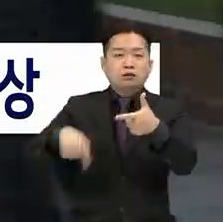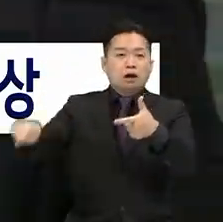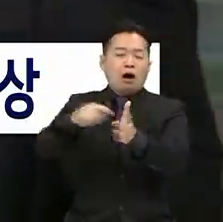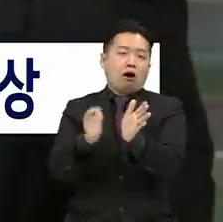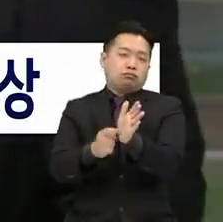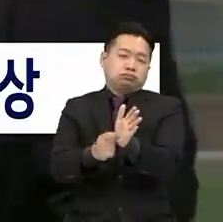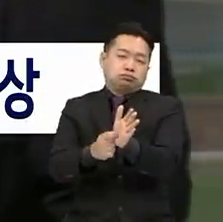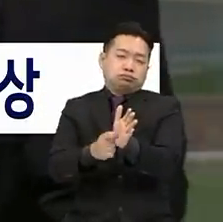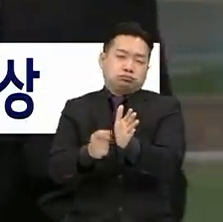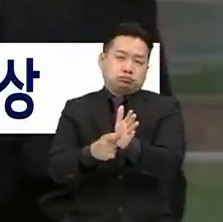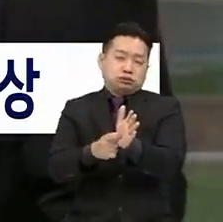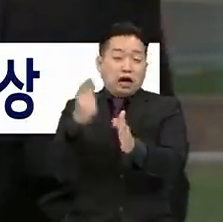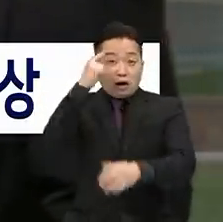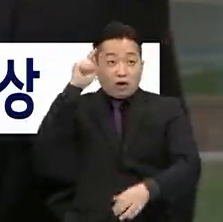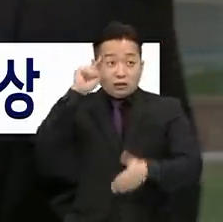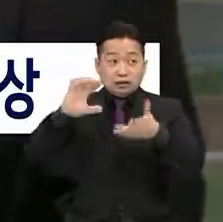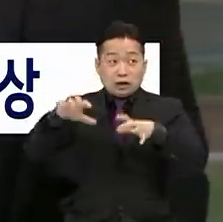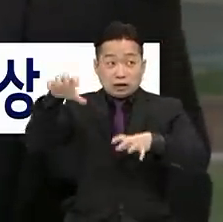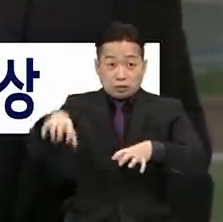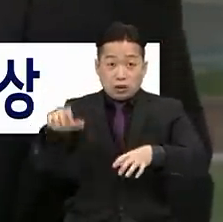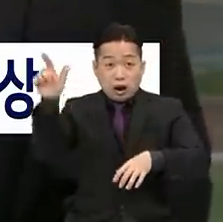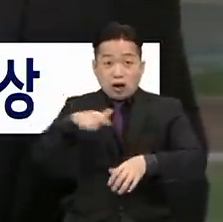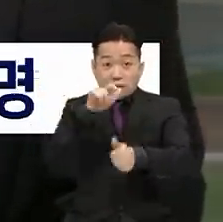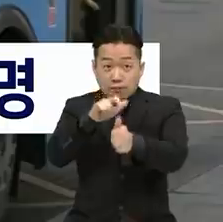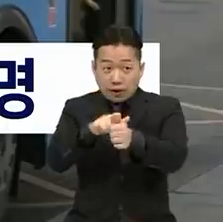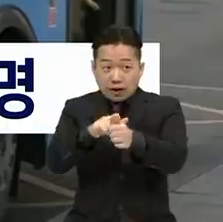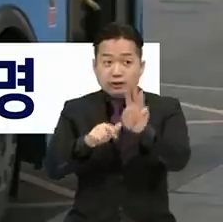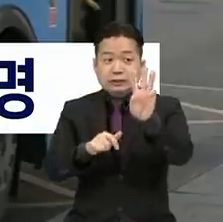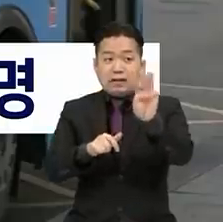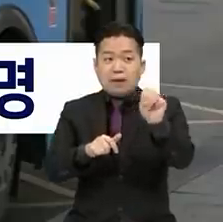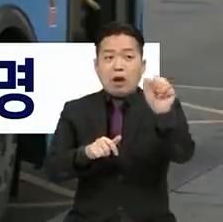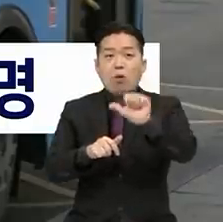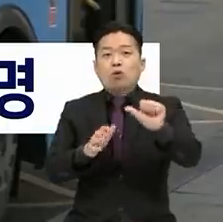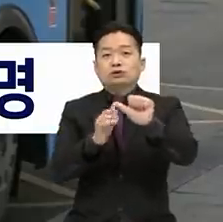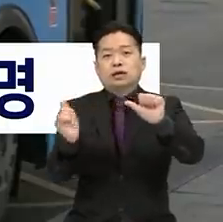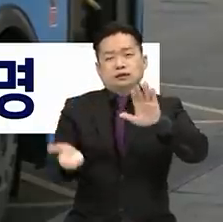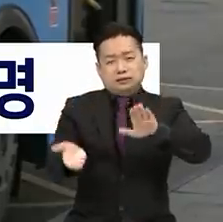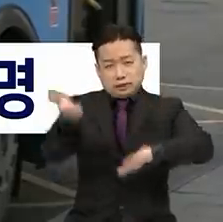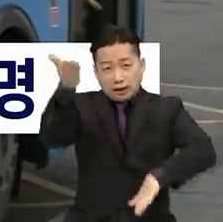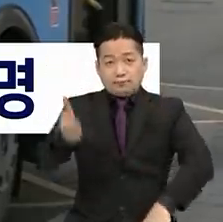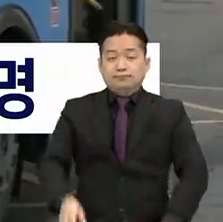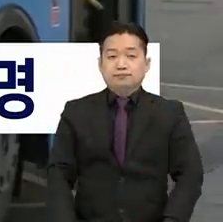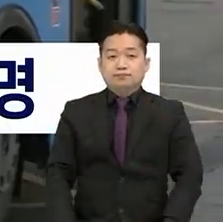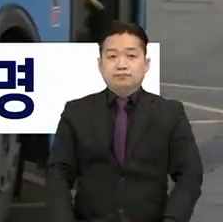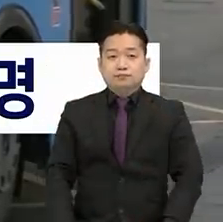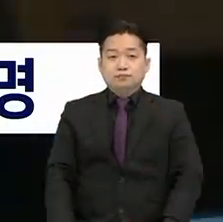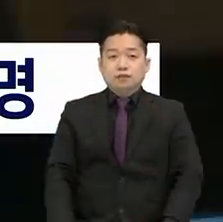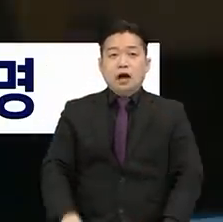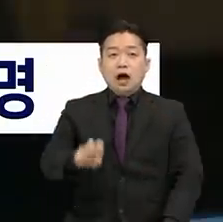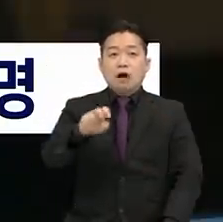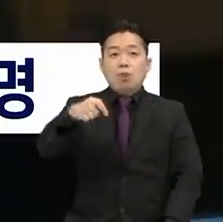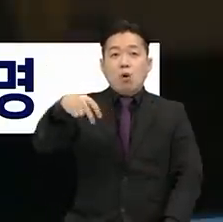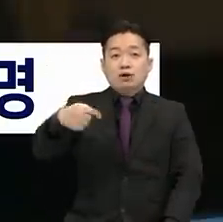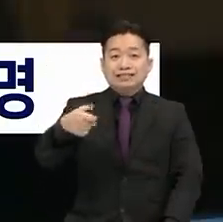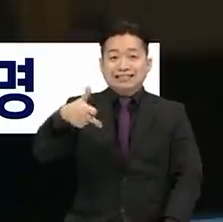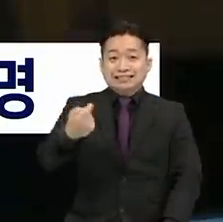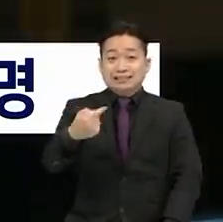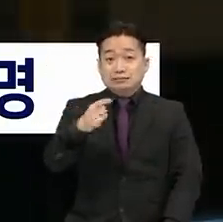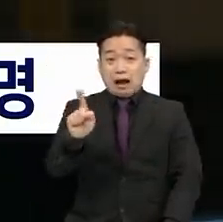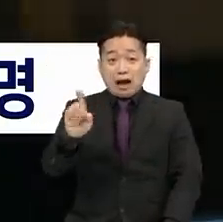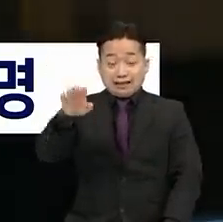걸렸습니다. 러시아에선 하루 확진자가 3만 5천 명을 넘었는데 모스크바시는 대다수